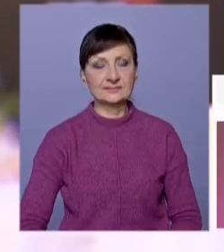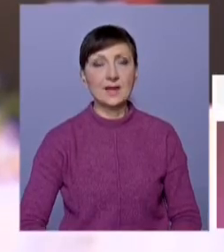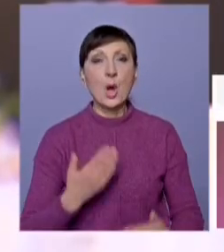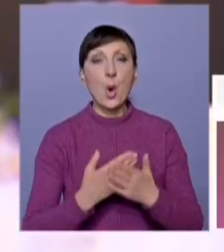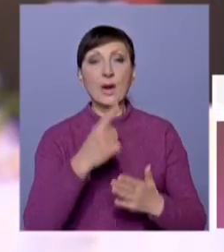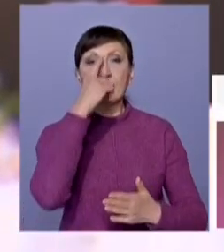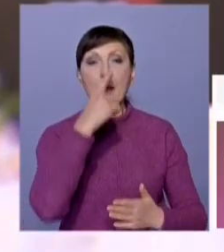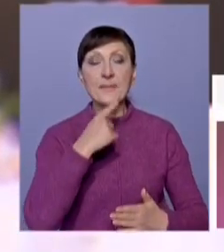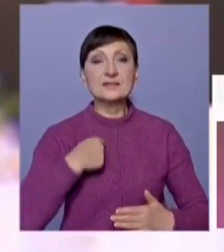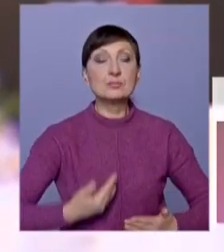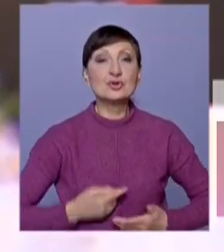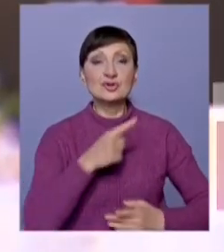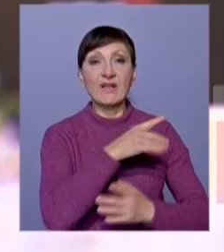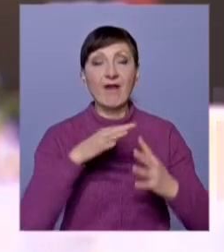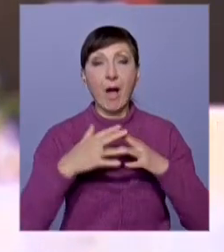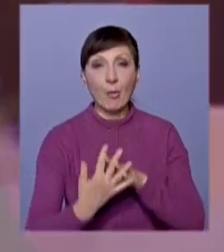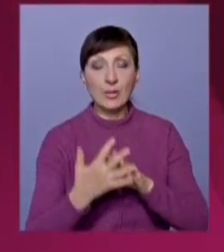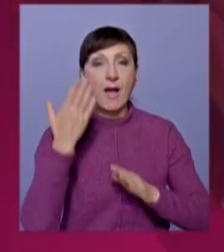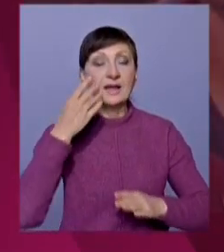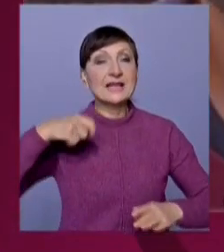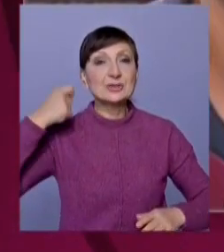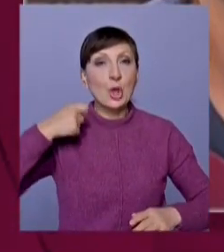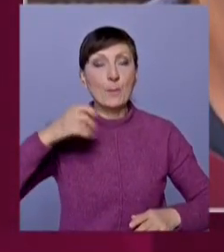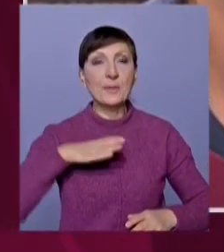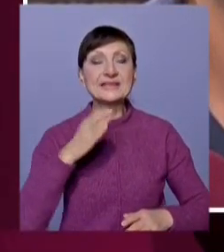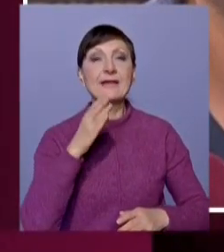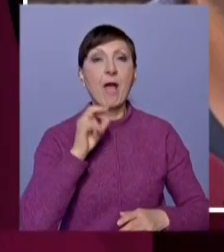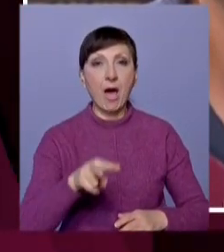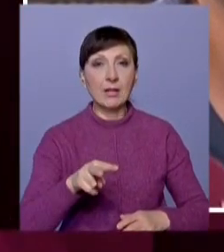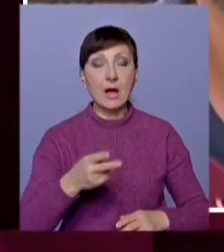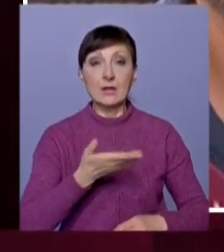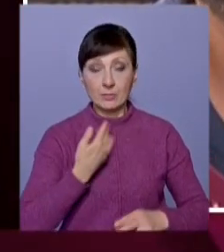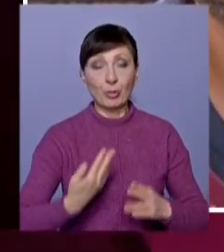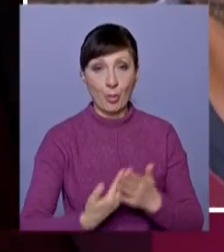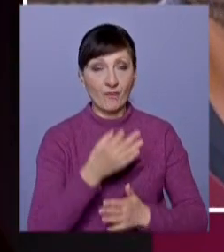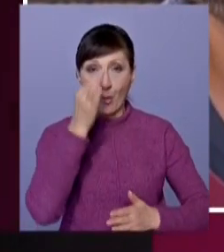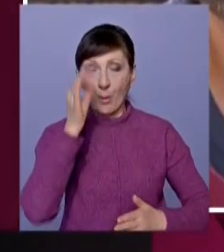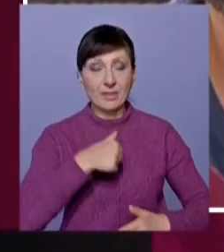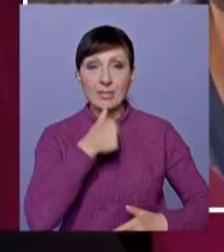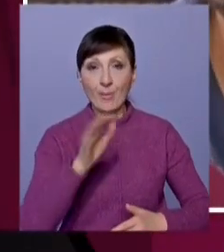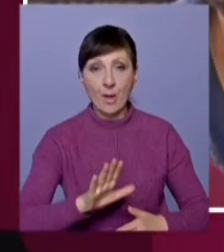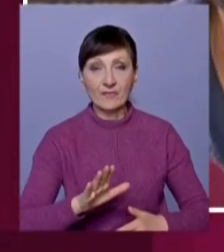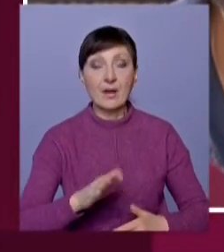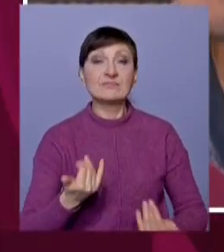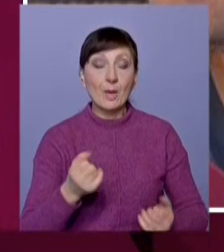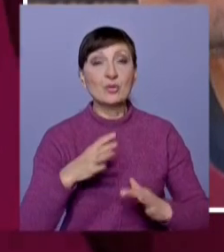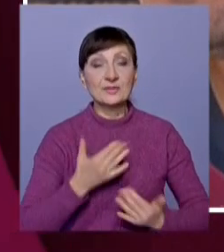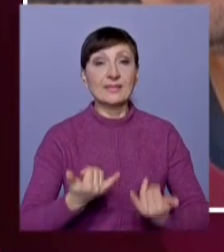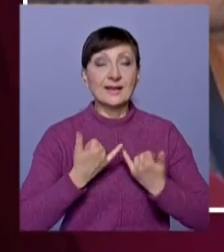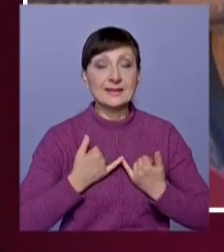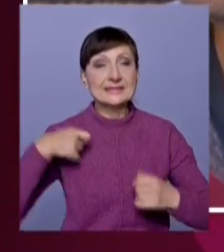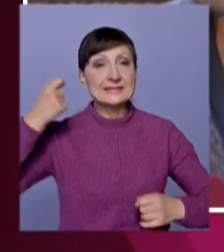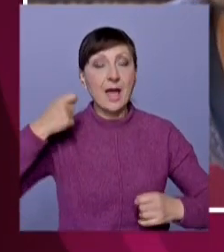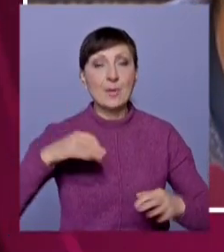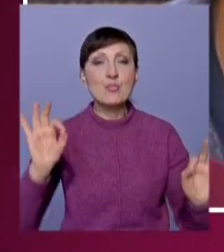Около месяца мы жили в ауле, когда шли съемки сериала. Для меня это тоже новый опыт. Думаю, неспроста мне доверили запись